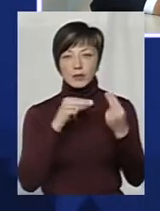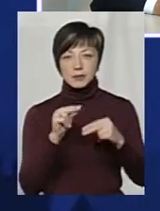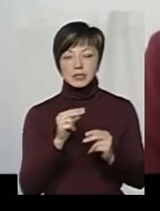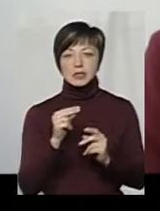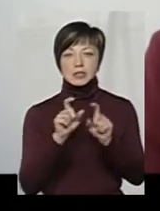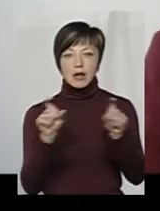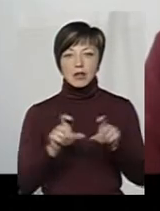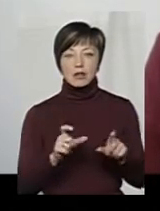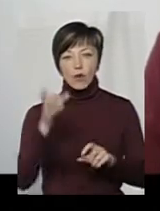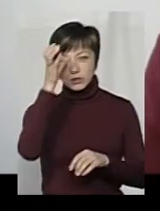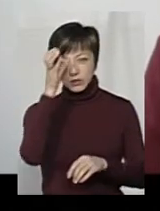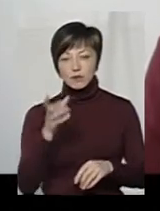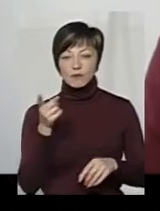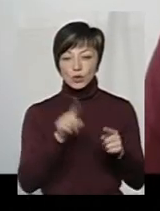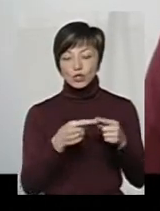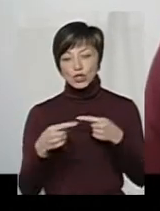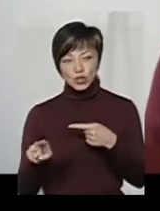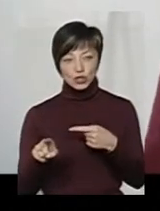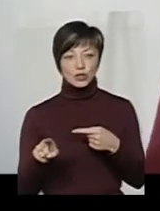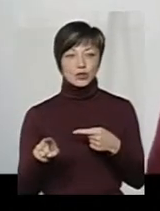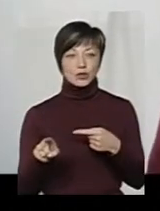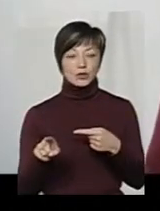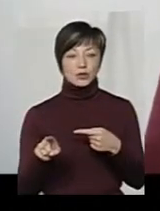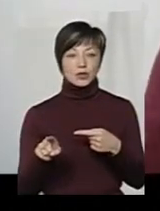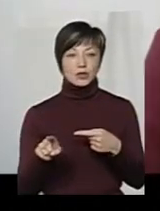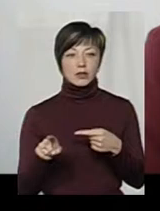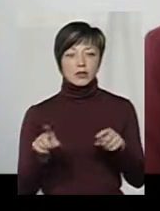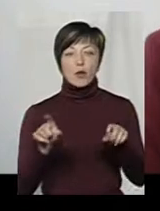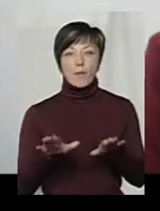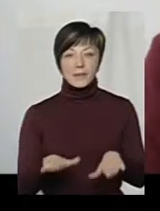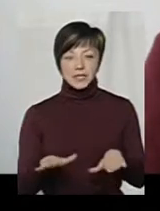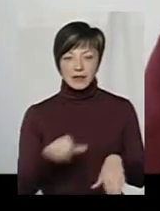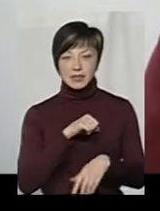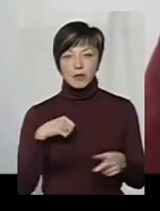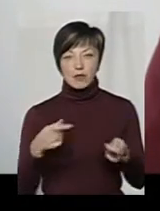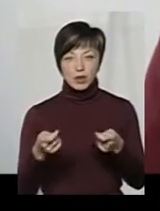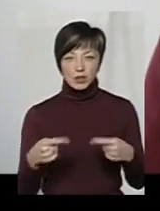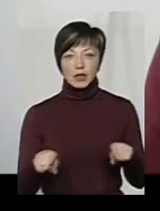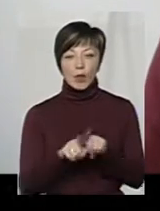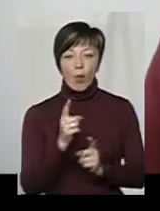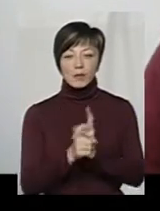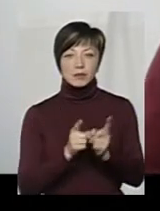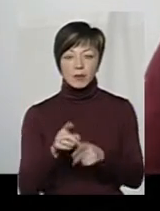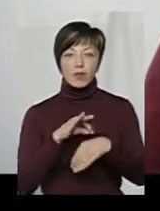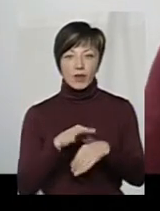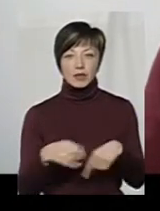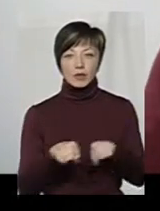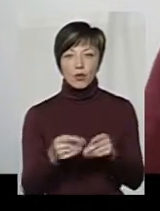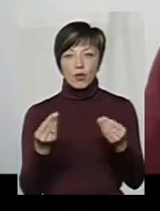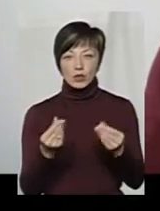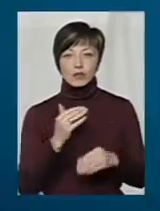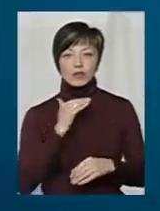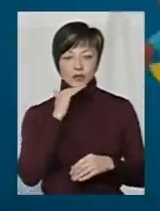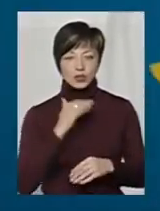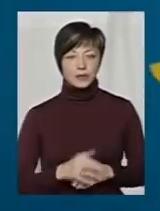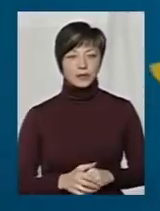закладів освіти в той самий час, як інші суб'єкти, органи місцевого самоврядування таку оптимізацію провали, і їм таких коштів